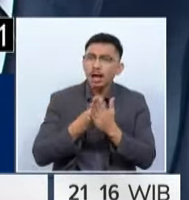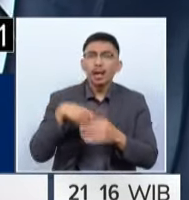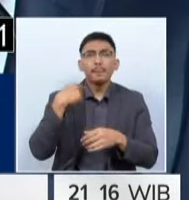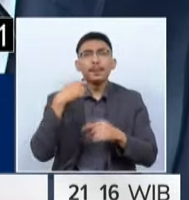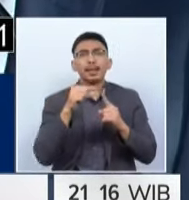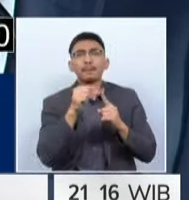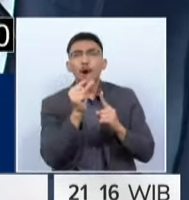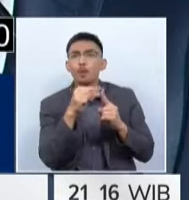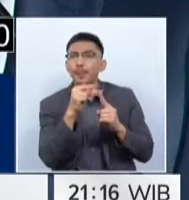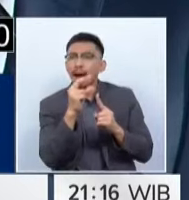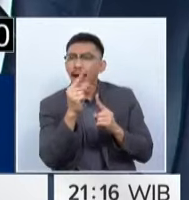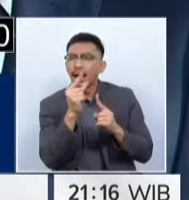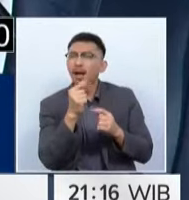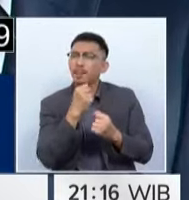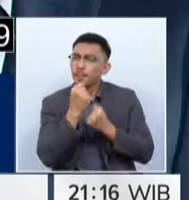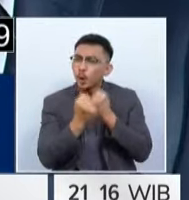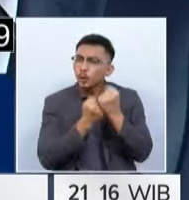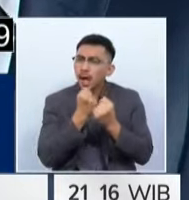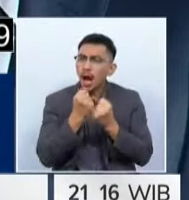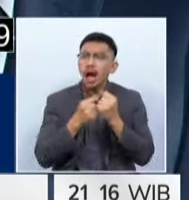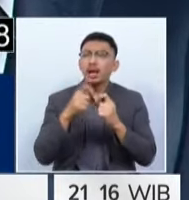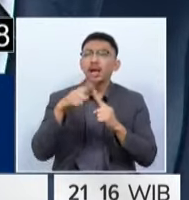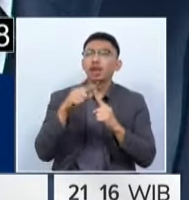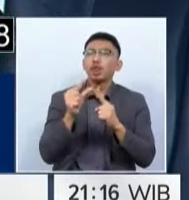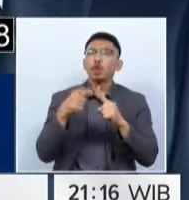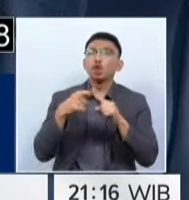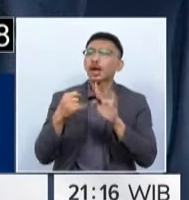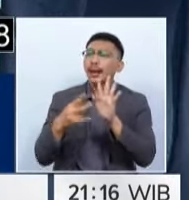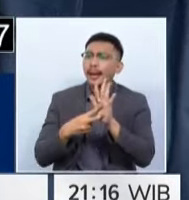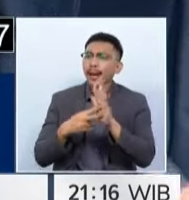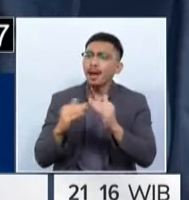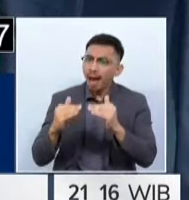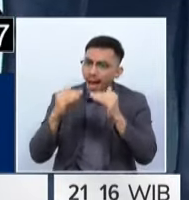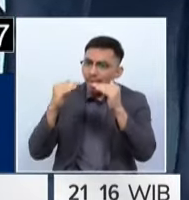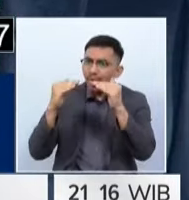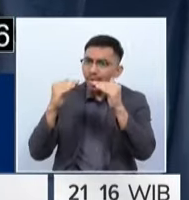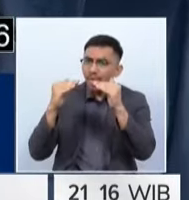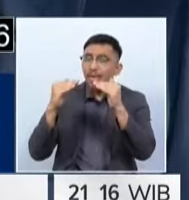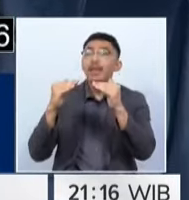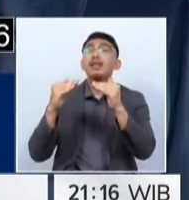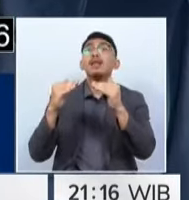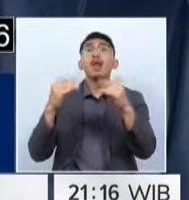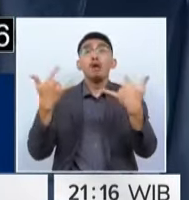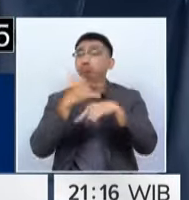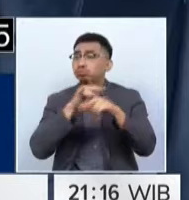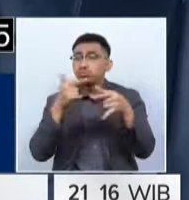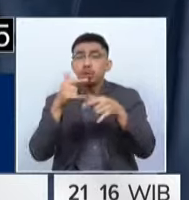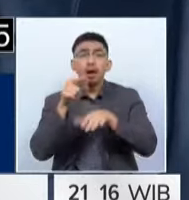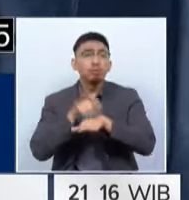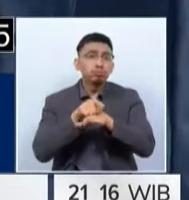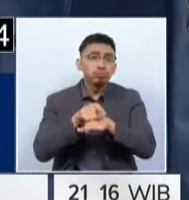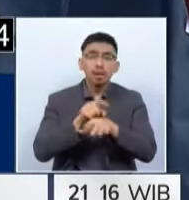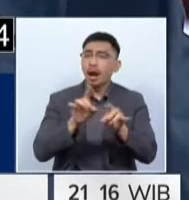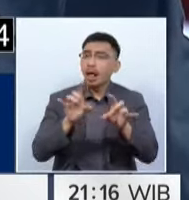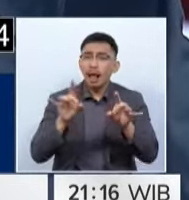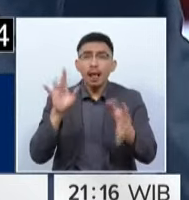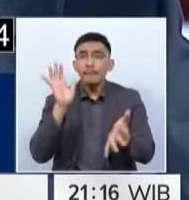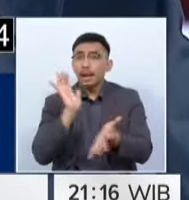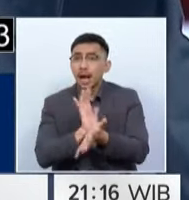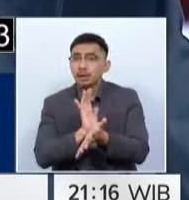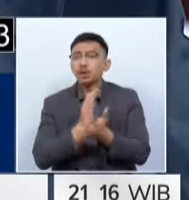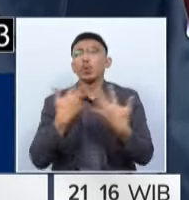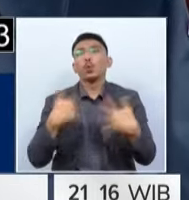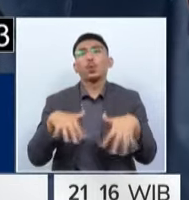Tukin di mereka lalu kita lihat tadi alut Sista yang bekas yang itu Rikonya adalah keselamatan dari TNI kita mereka bekerja